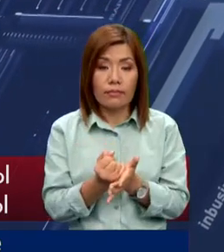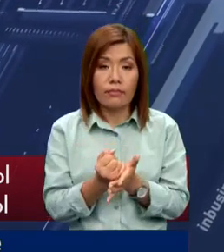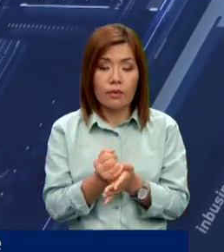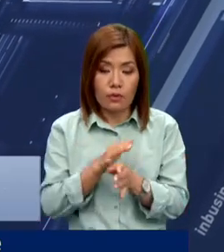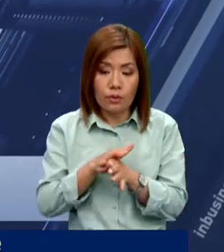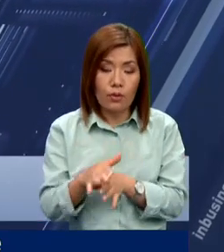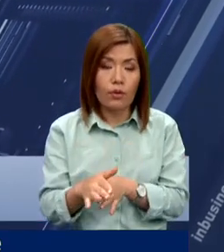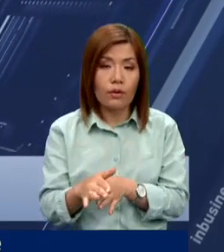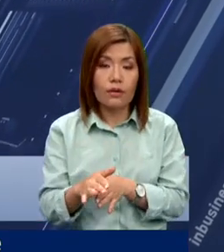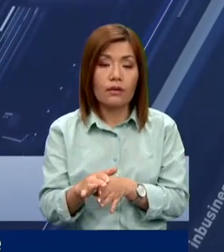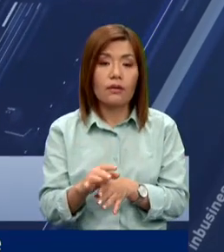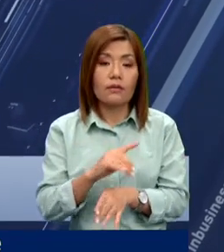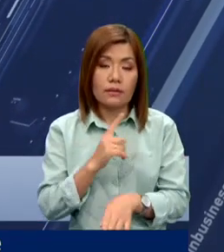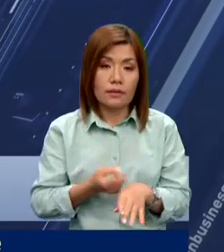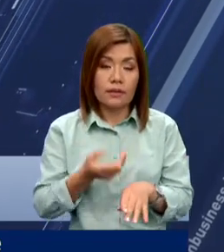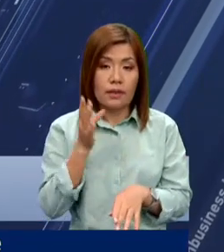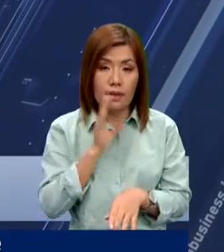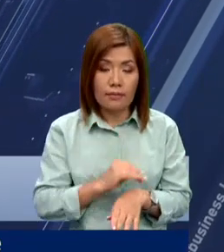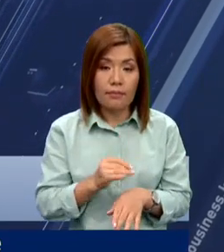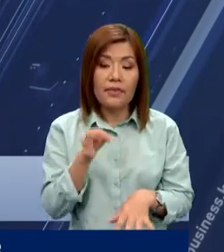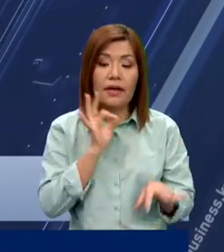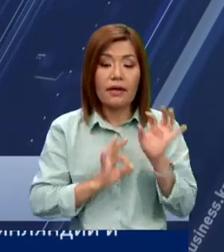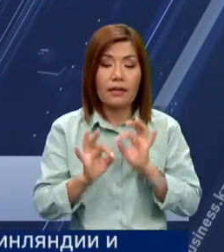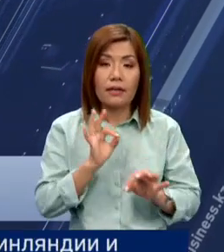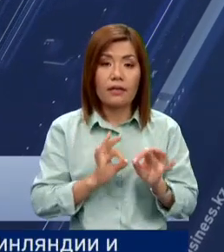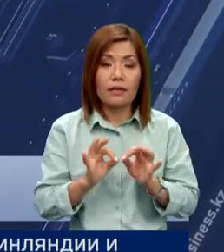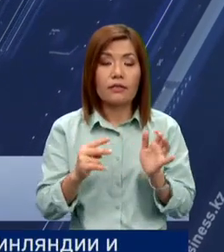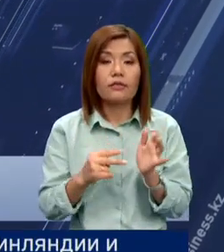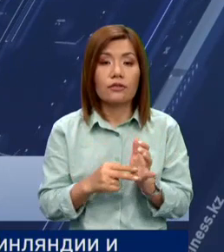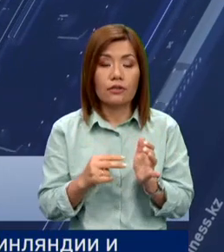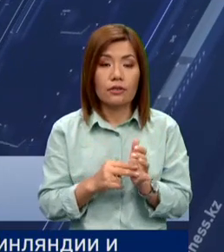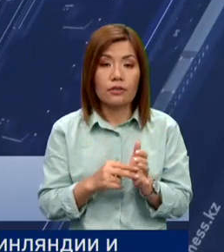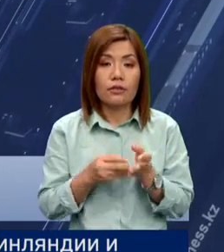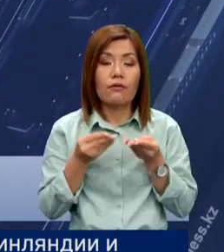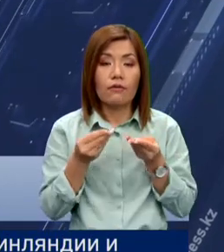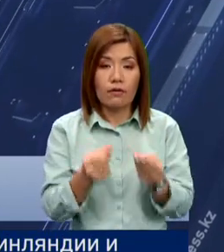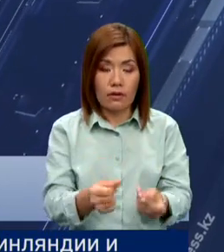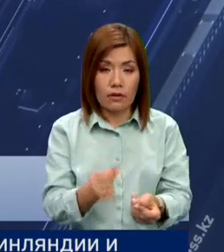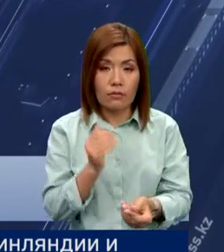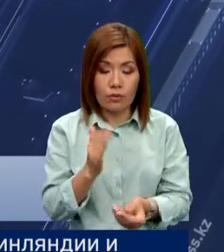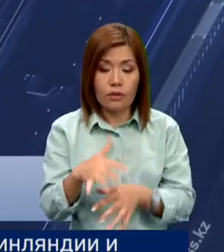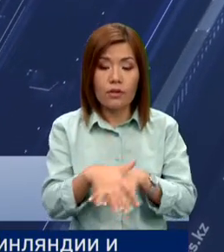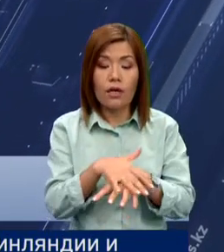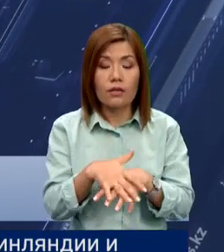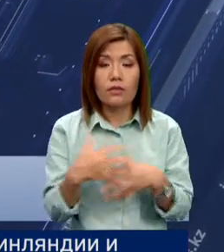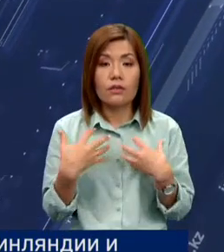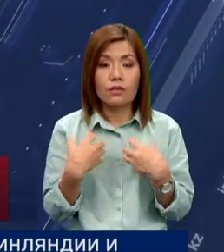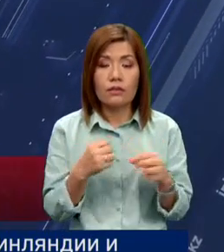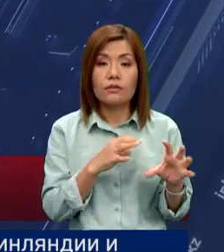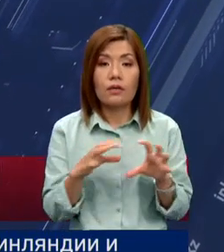кезде дәрілік заттардың негізгі құнына әсер етеді. Халықты денсаулық сақтау